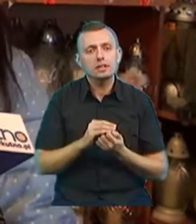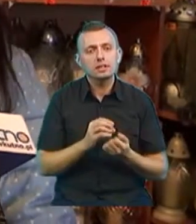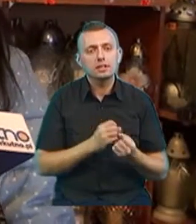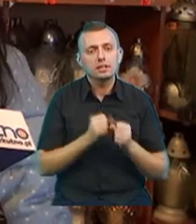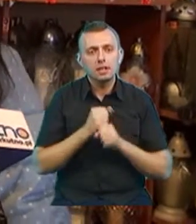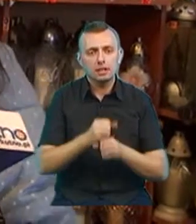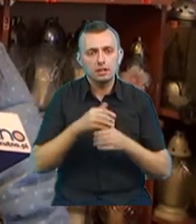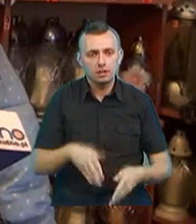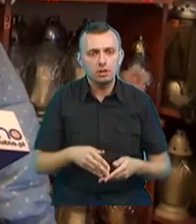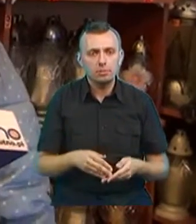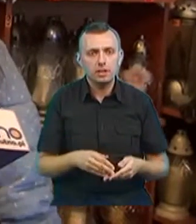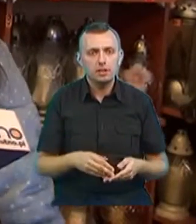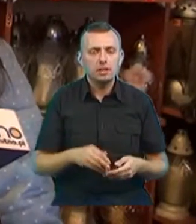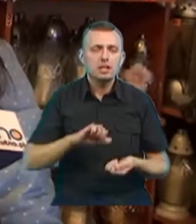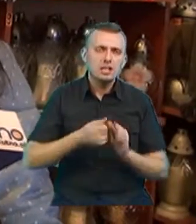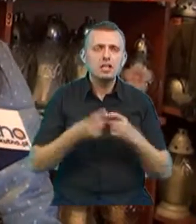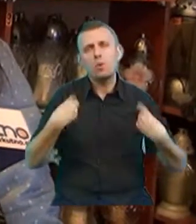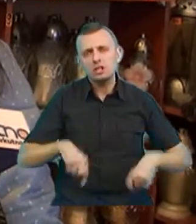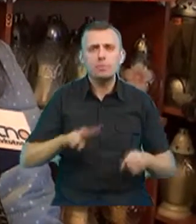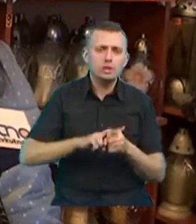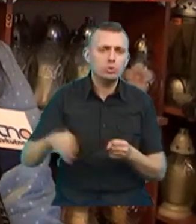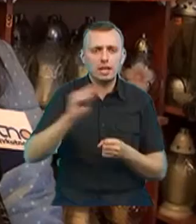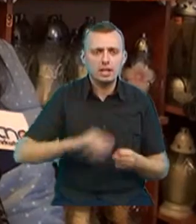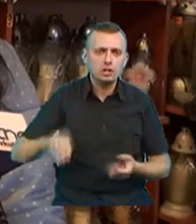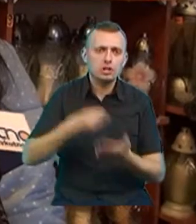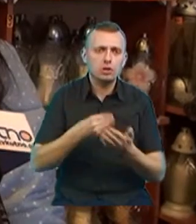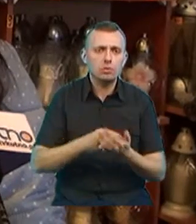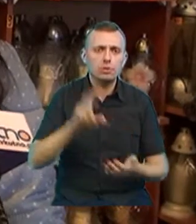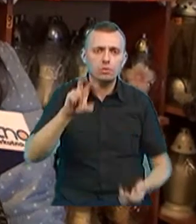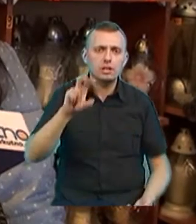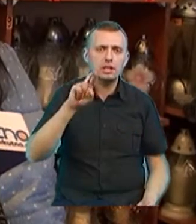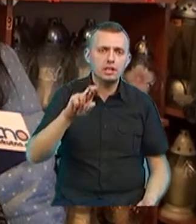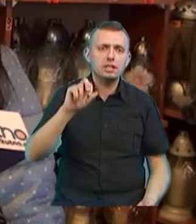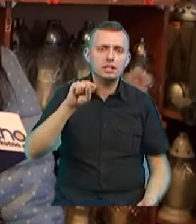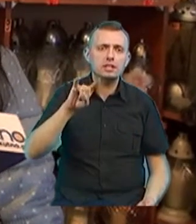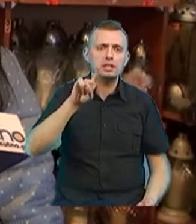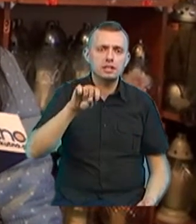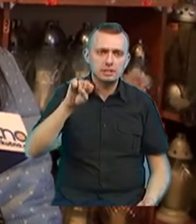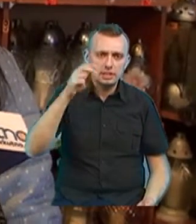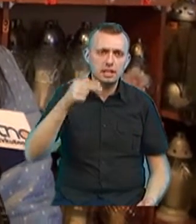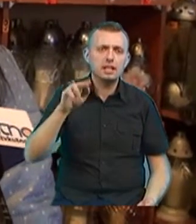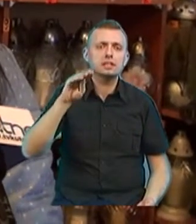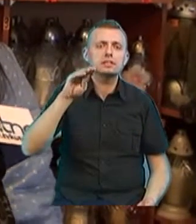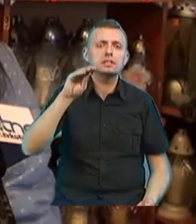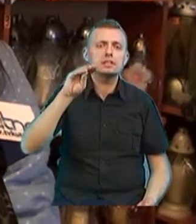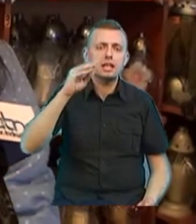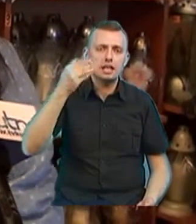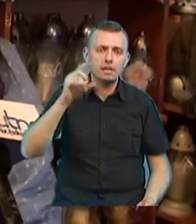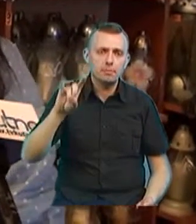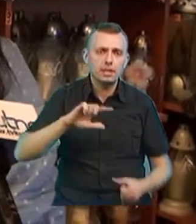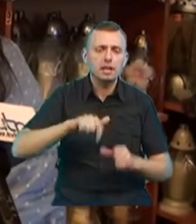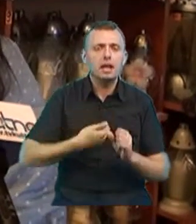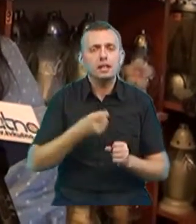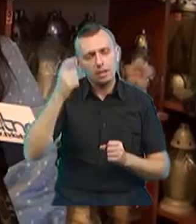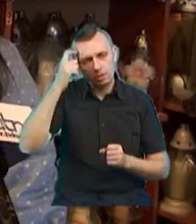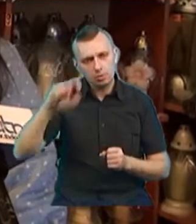Odchodzi się bardziej od chryzantem. Tak, znaczy są tacy tradycjonaliści, co jeszcze kupują z chryzantem, albo ewentualnie jakieś tam